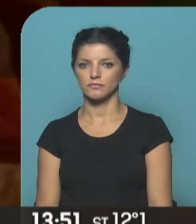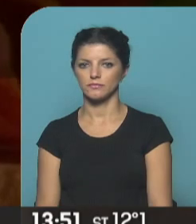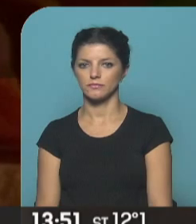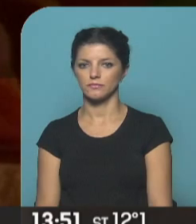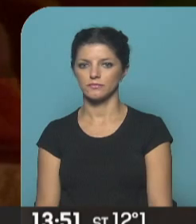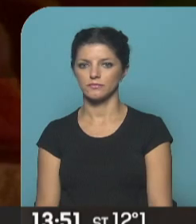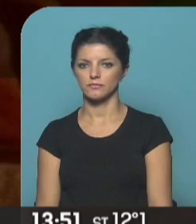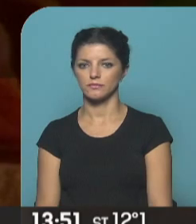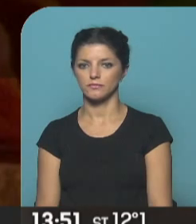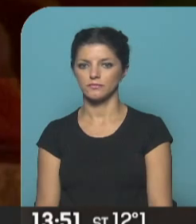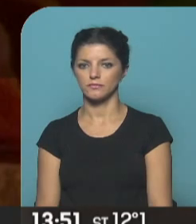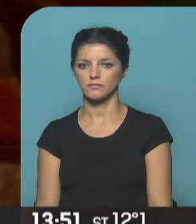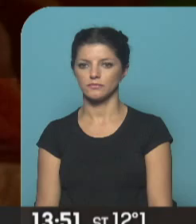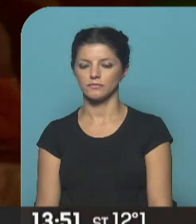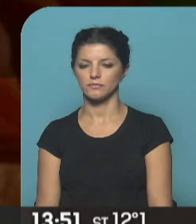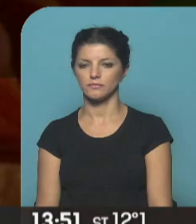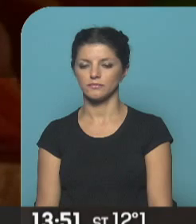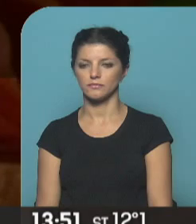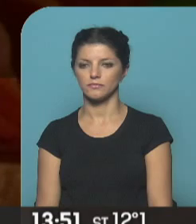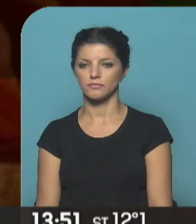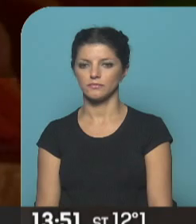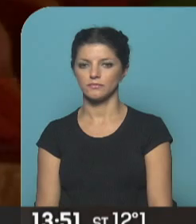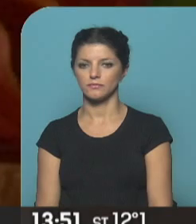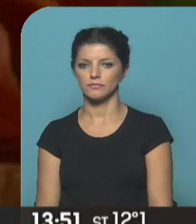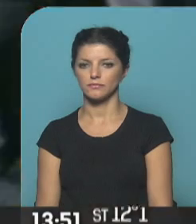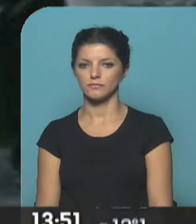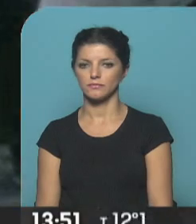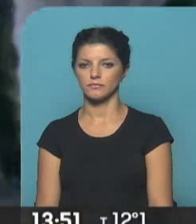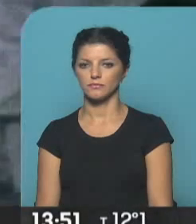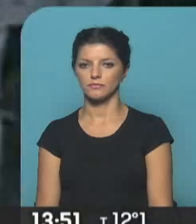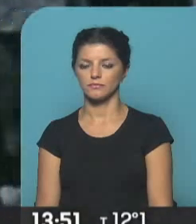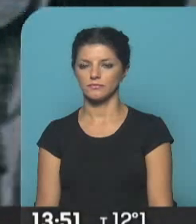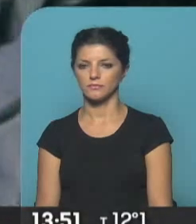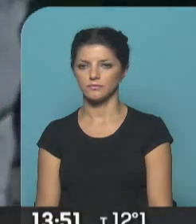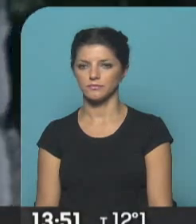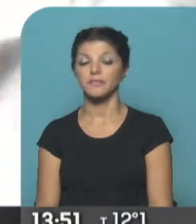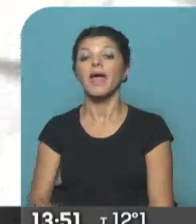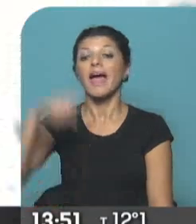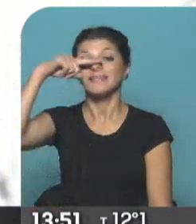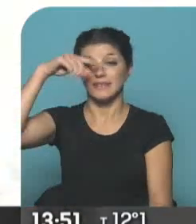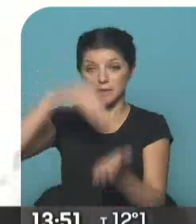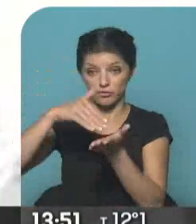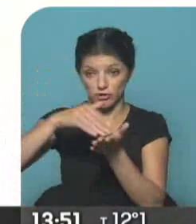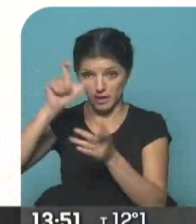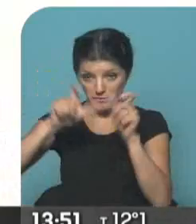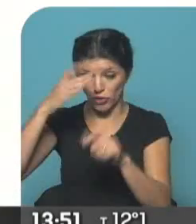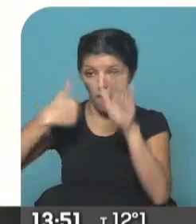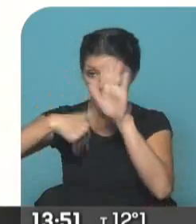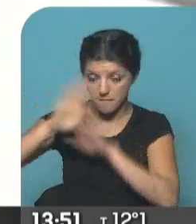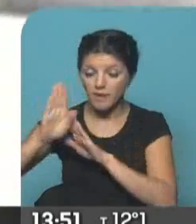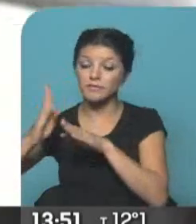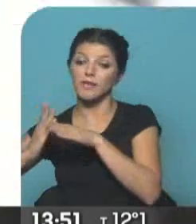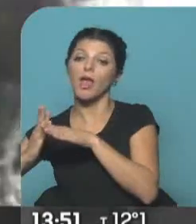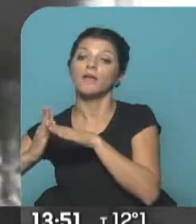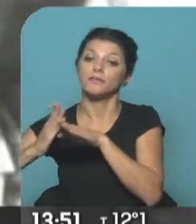गया थोड़ा थोड़ा कपड़े जे थोड़ा थोड़ा लोड़ी दा समान जेहड़ा सी ये लिया सके। Más de 7 millones de musulmanes cruzaron la nueva